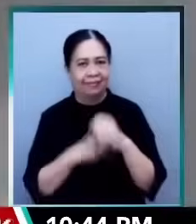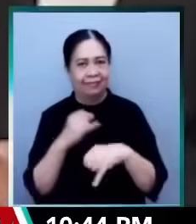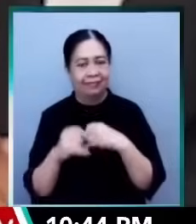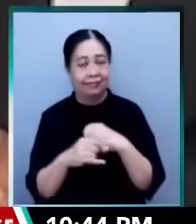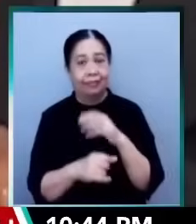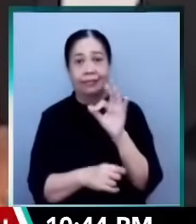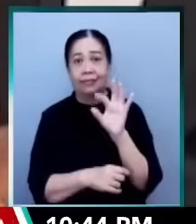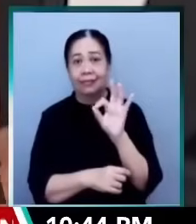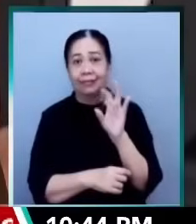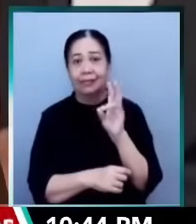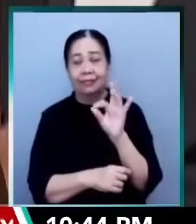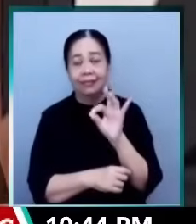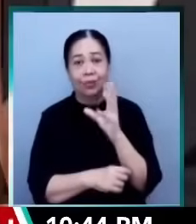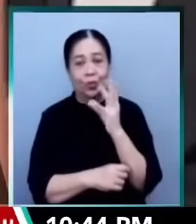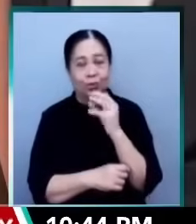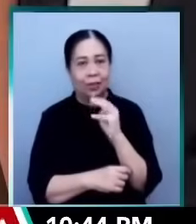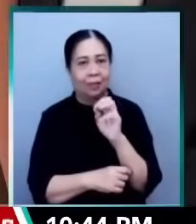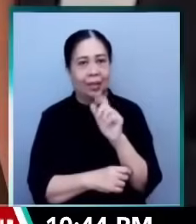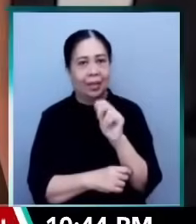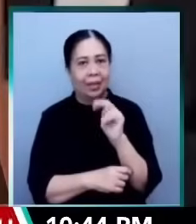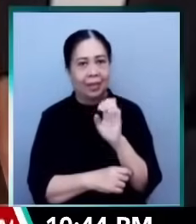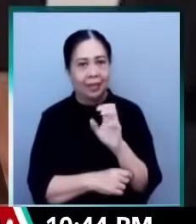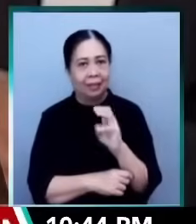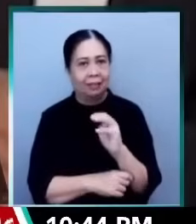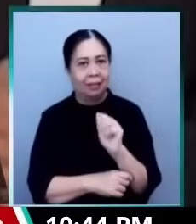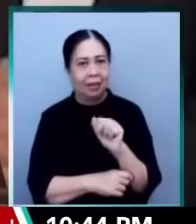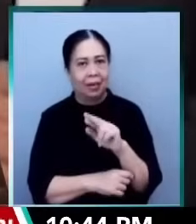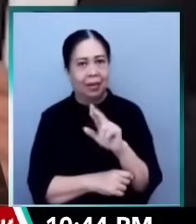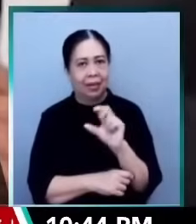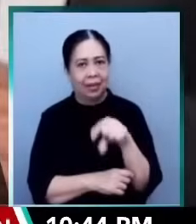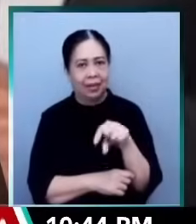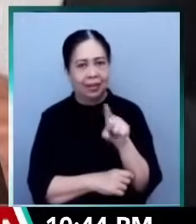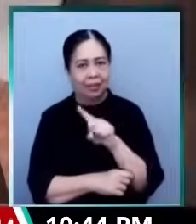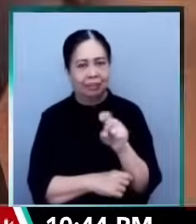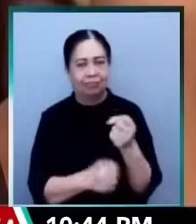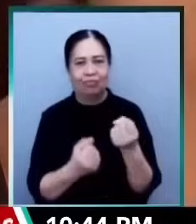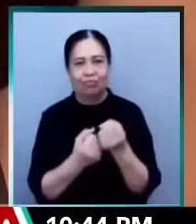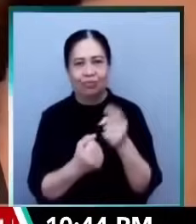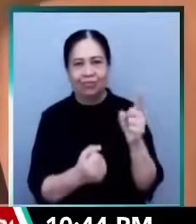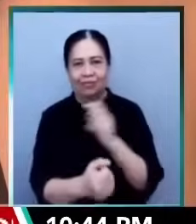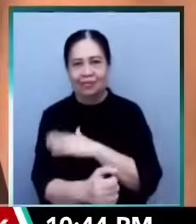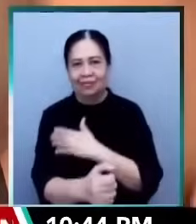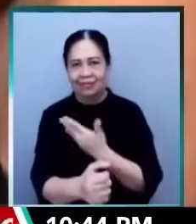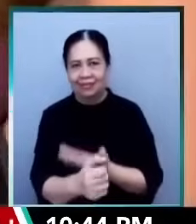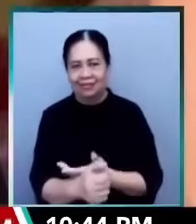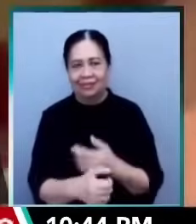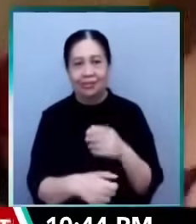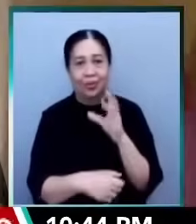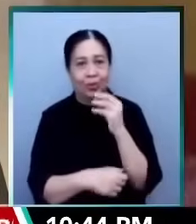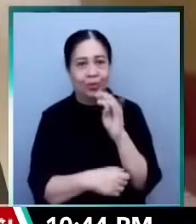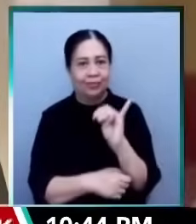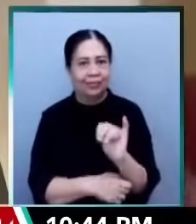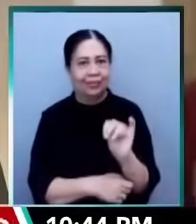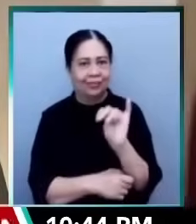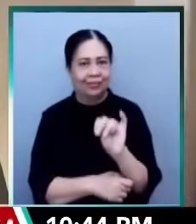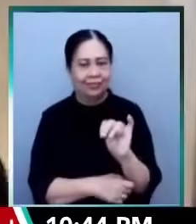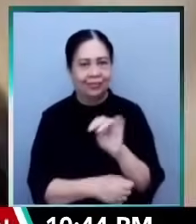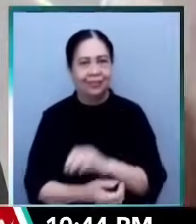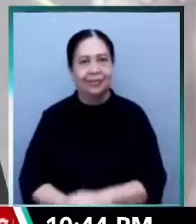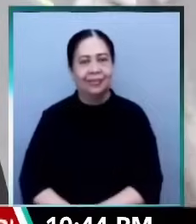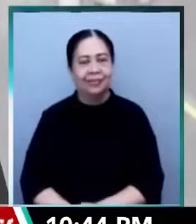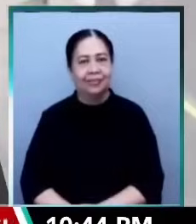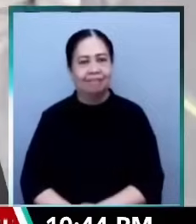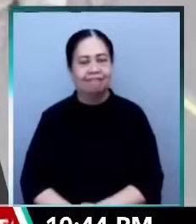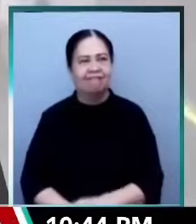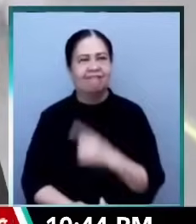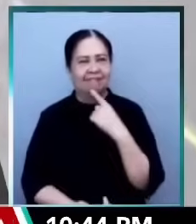1979 Melanie Marquez para suportahan ang kanyang anak at ang ating pambato na si Michelle Marquez D. Inamin niyang